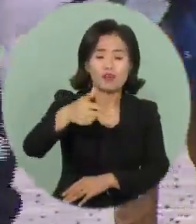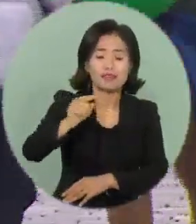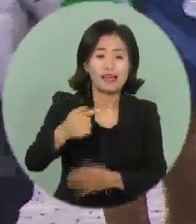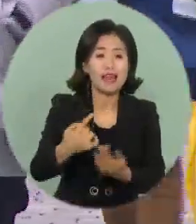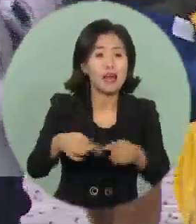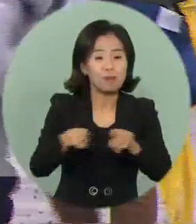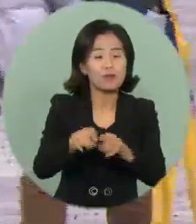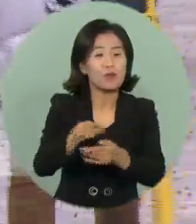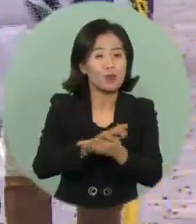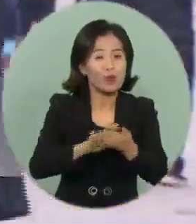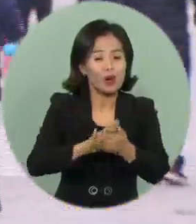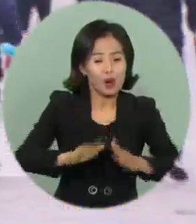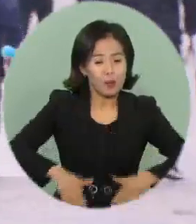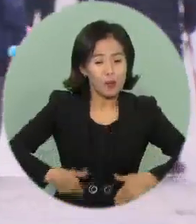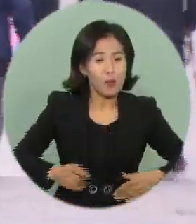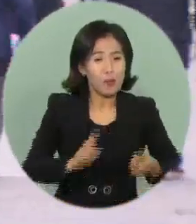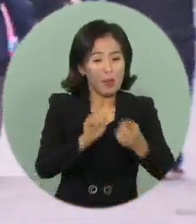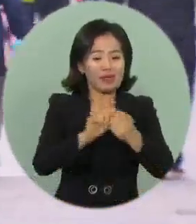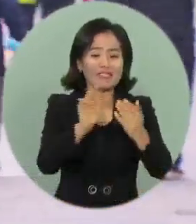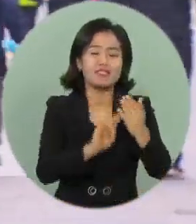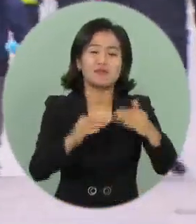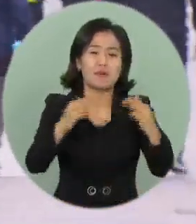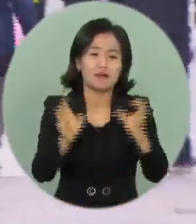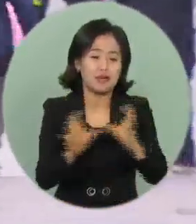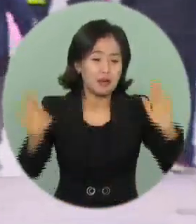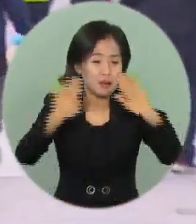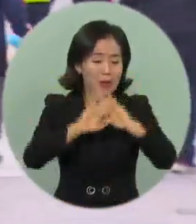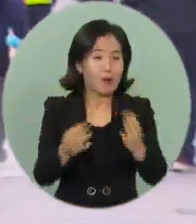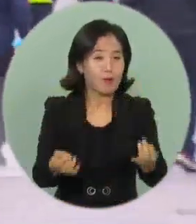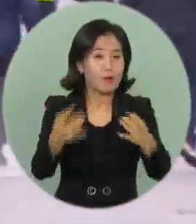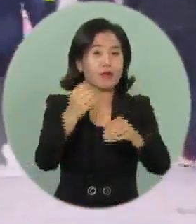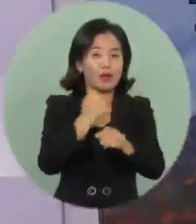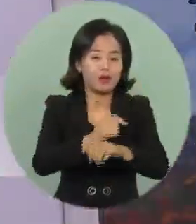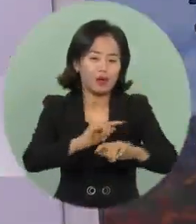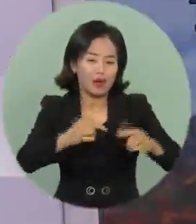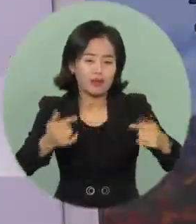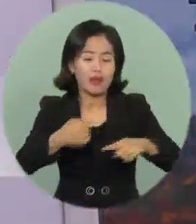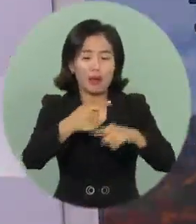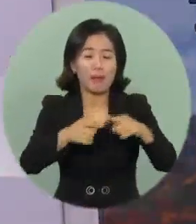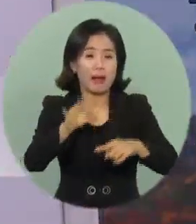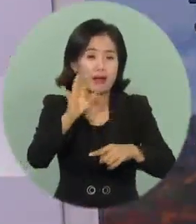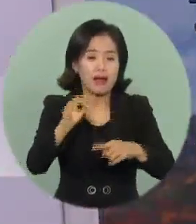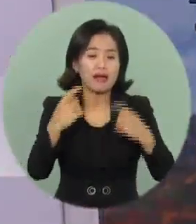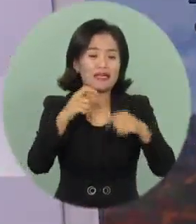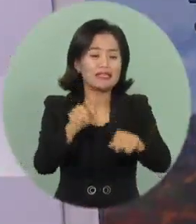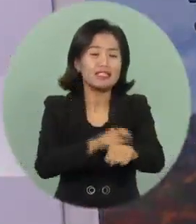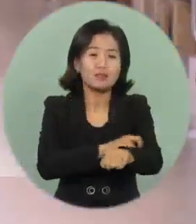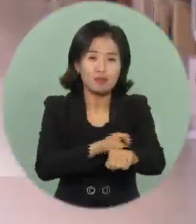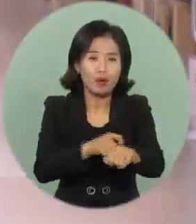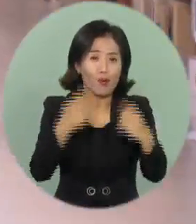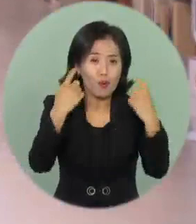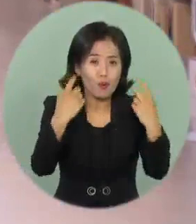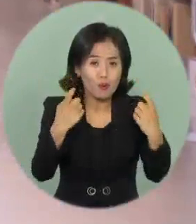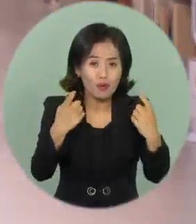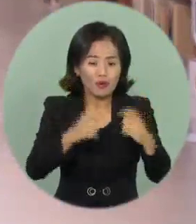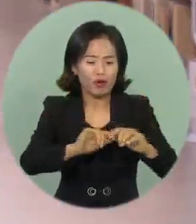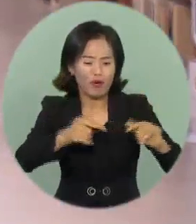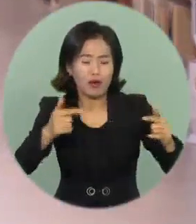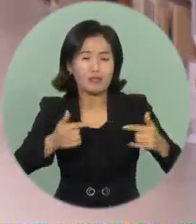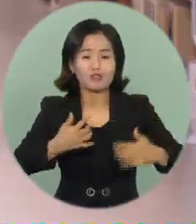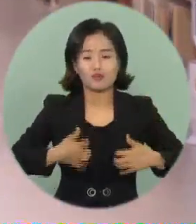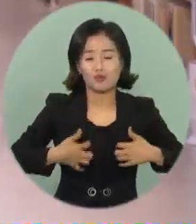주제로 봄마중 음악회와 청자 달빛 야간 공연, 고려 청자 반값 특별 경매 등 다양한 볼거리와